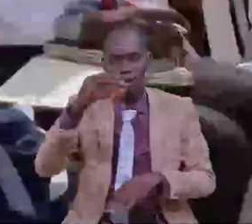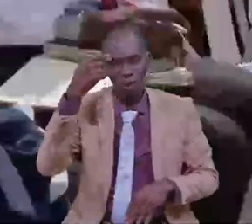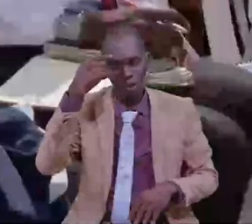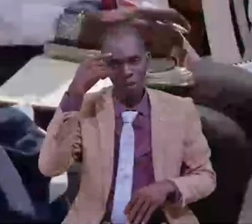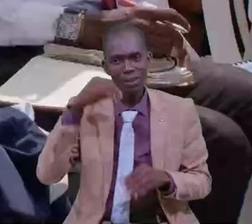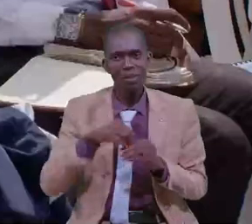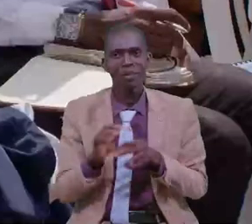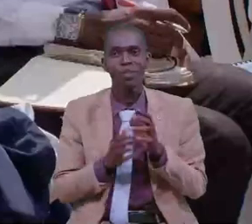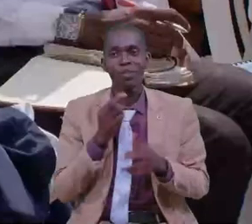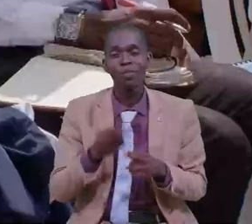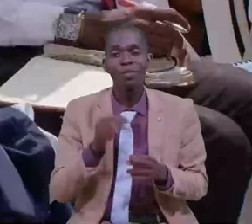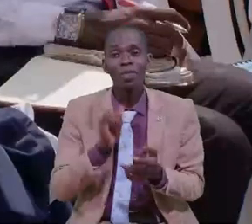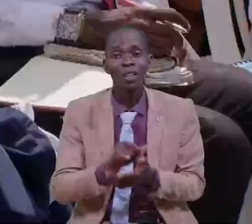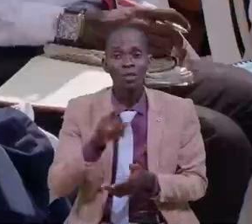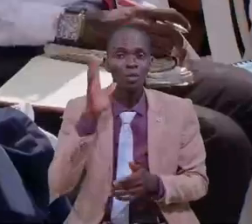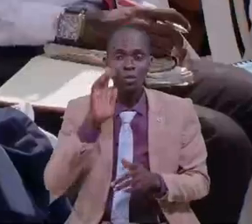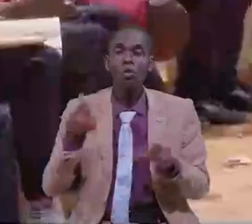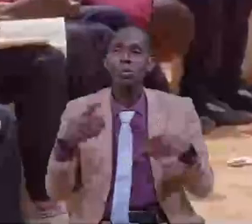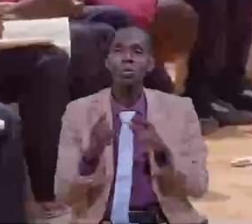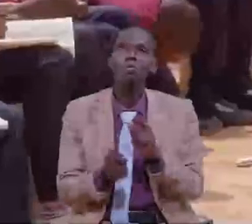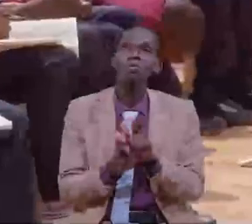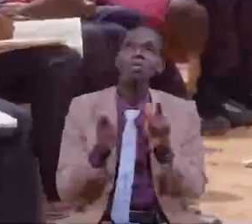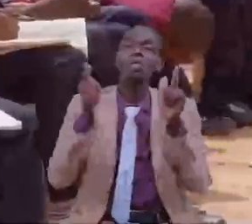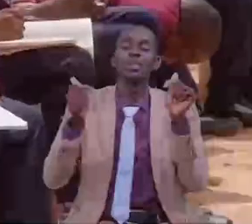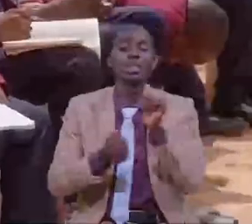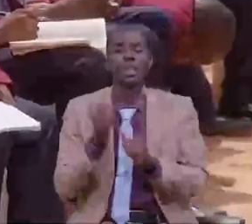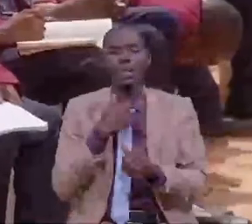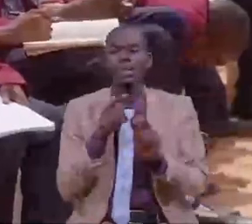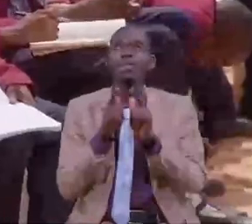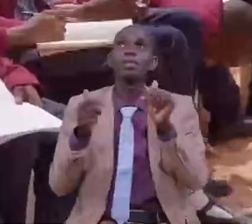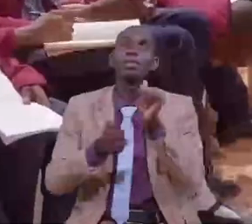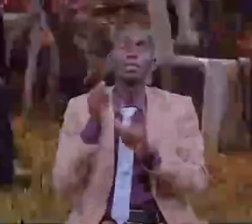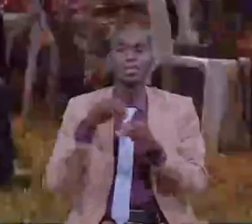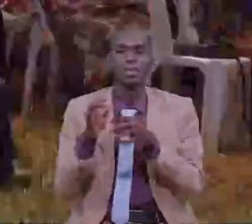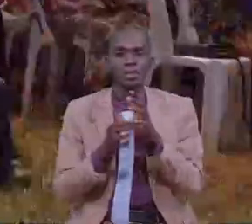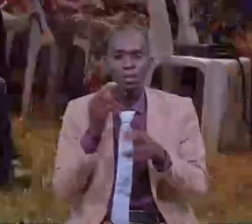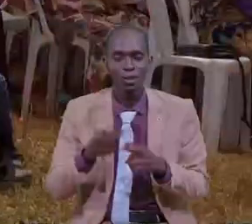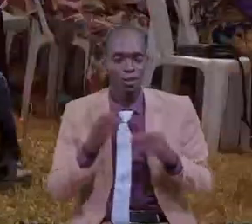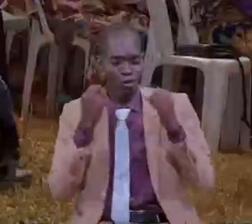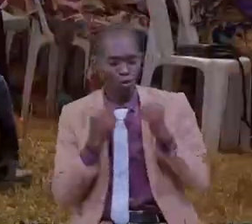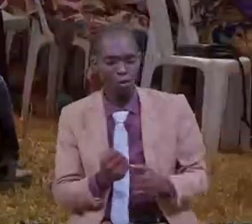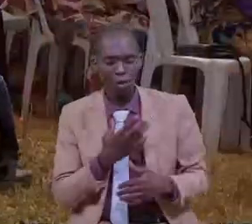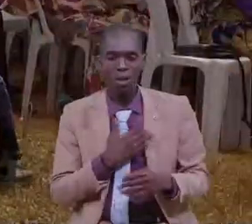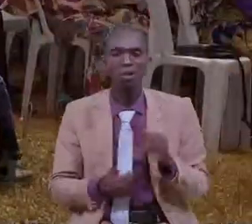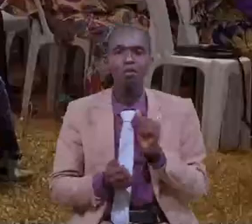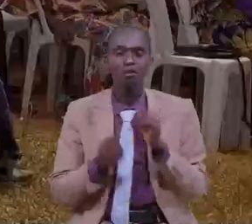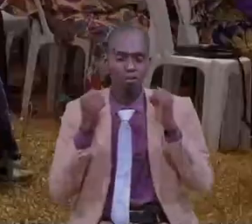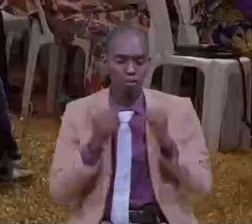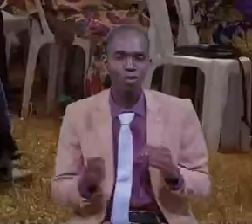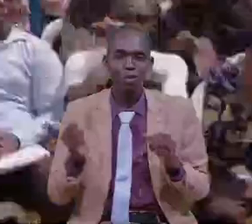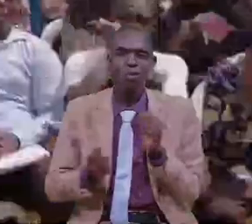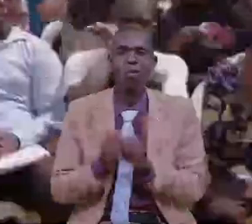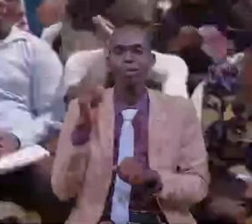ton front. Et tu iras, et tu deviendras de plus en plus grand. Tu seras de plus en plus fort.